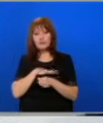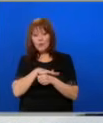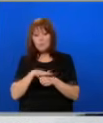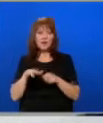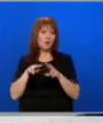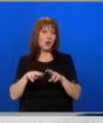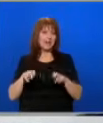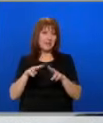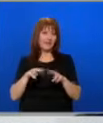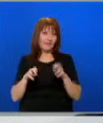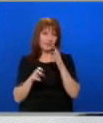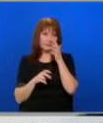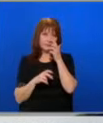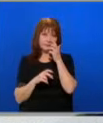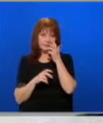разследване по случая.